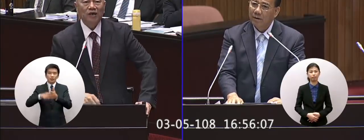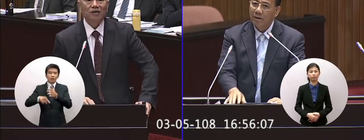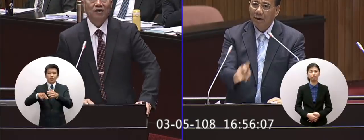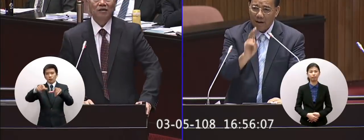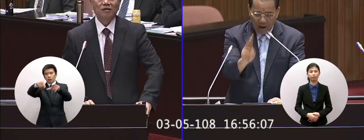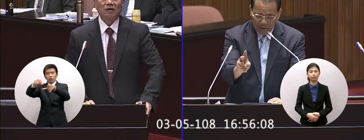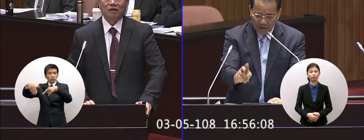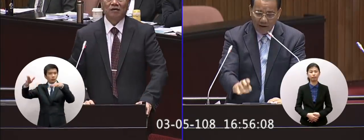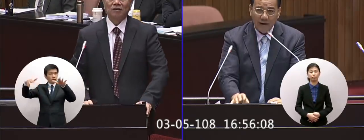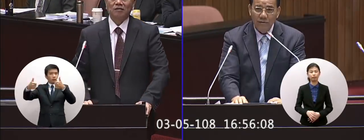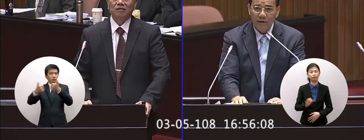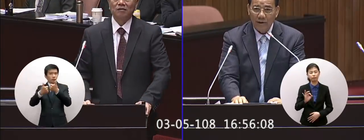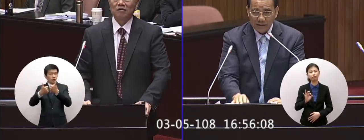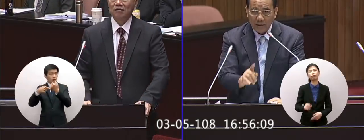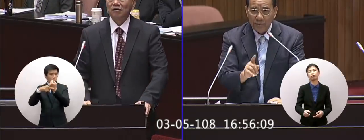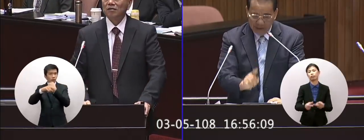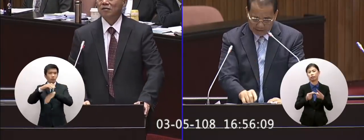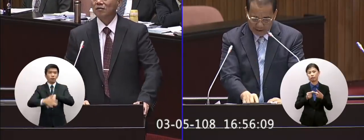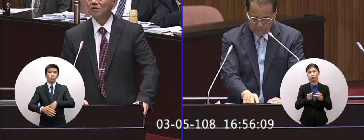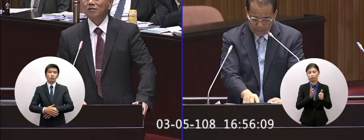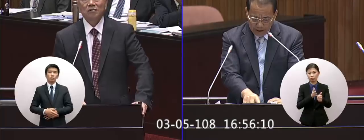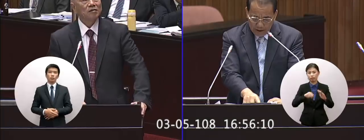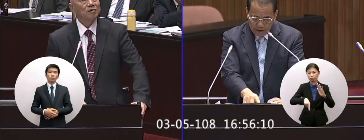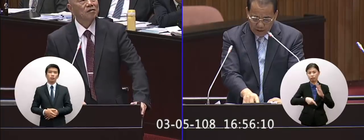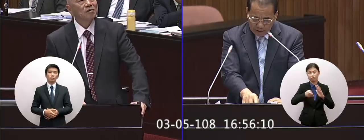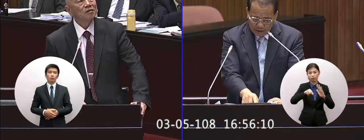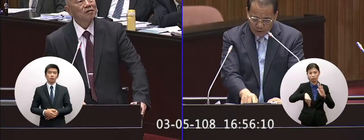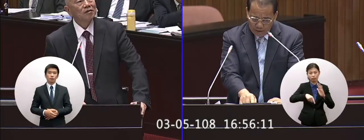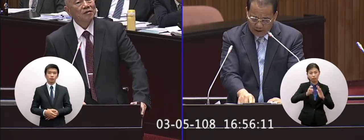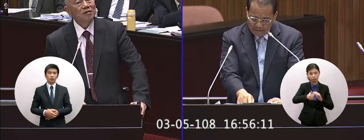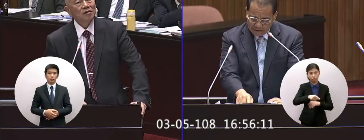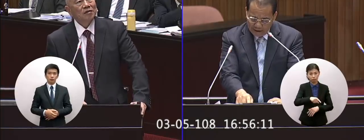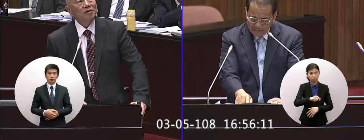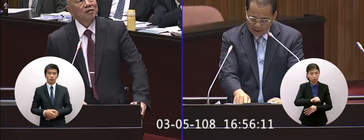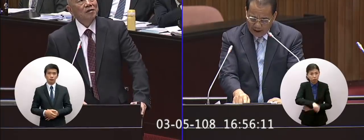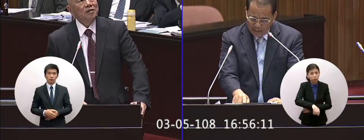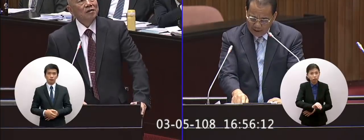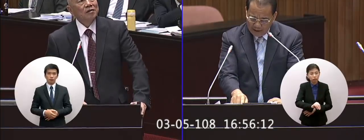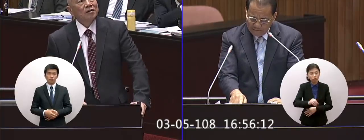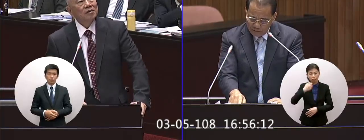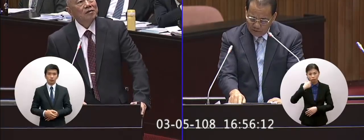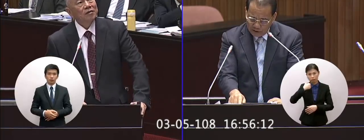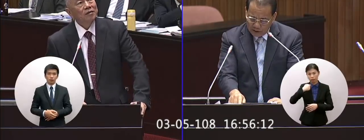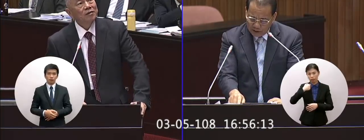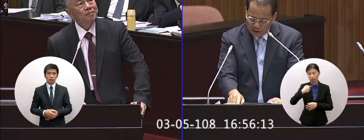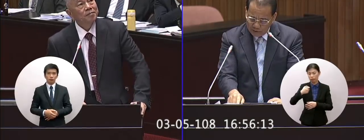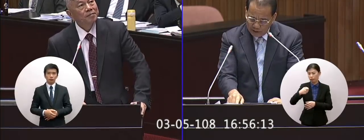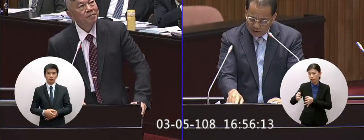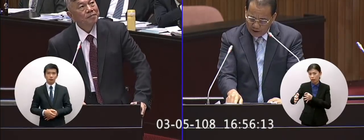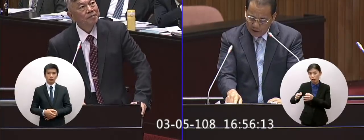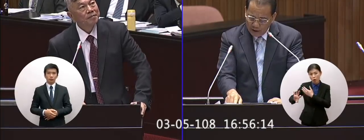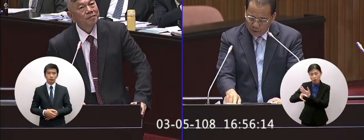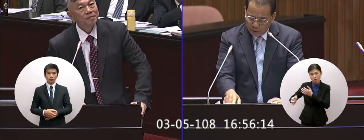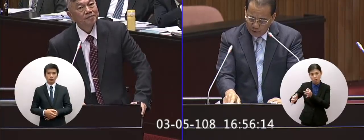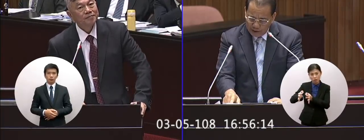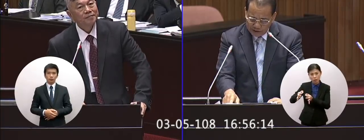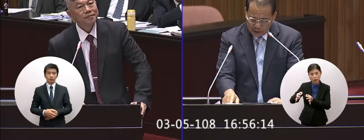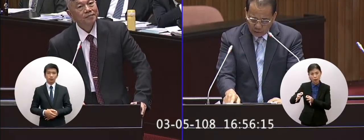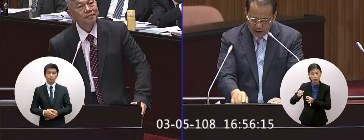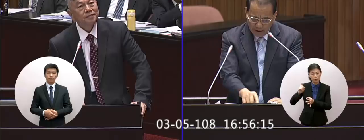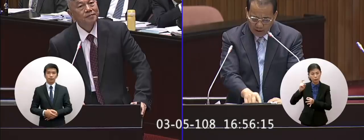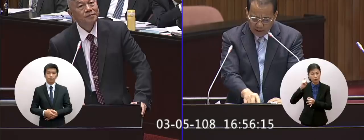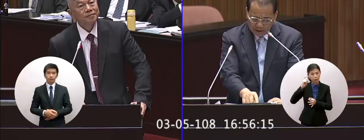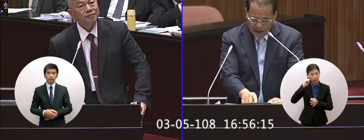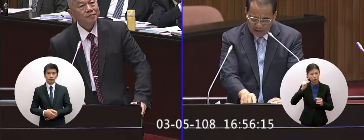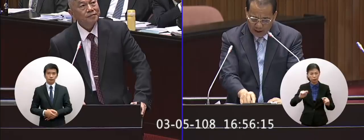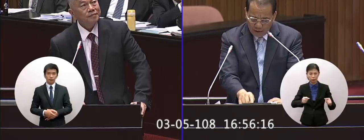叫来开会。 好，第二个问题，我还是要问院长，院长，你同意开发商把台湾离岸风力合约的履约